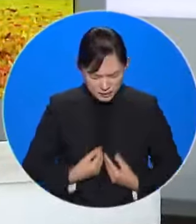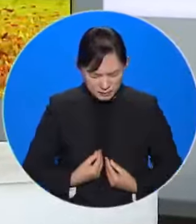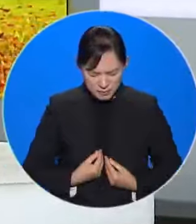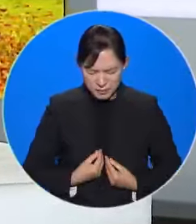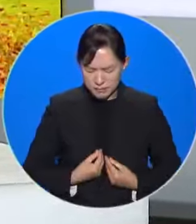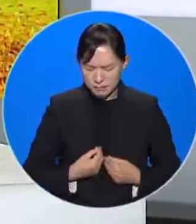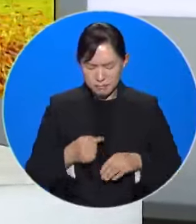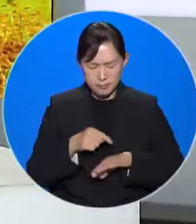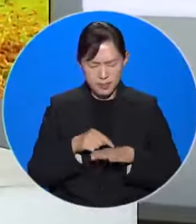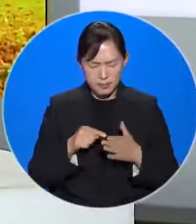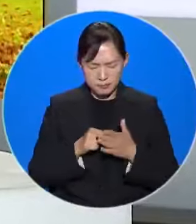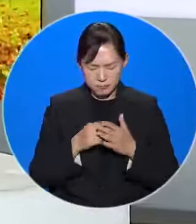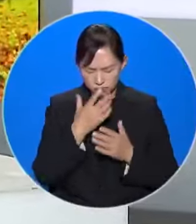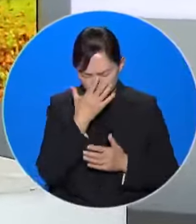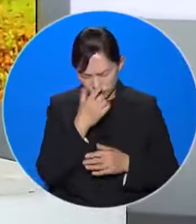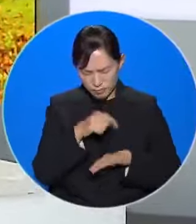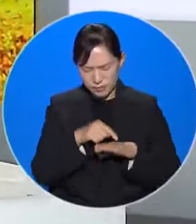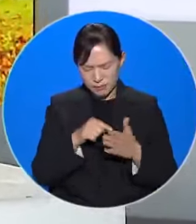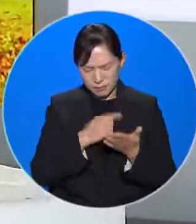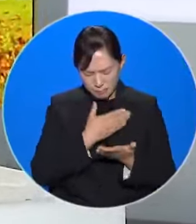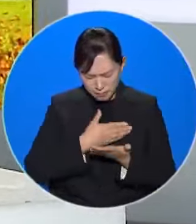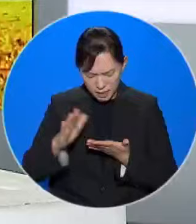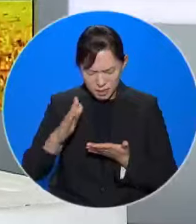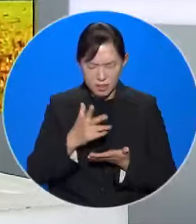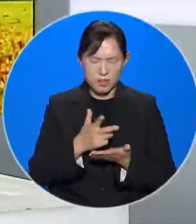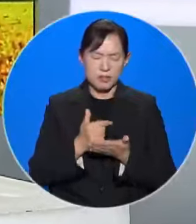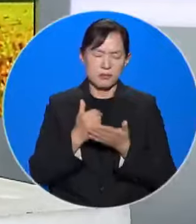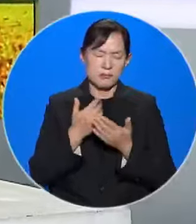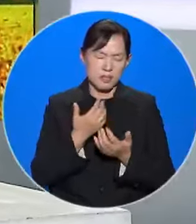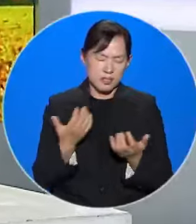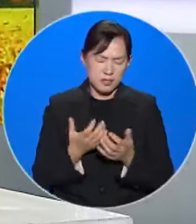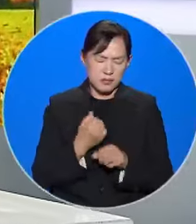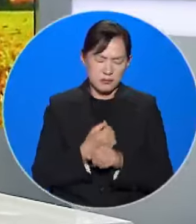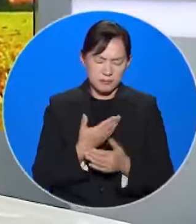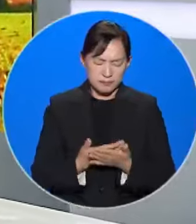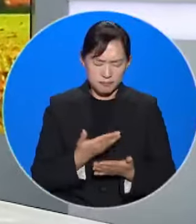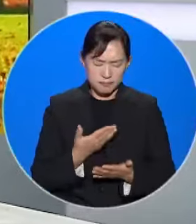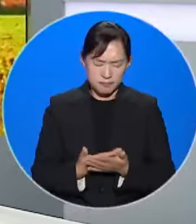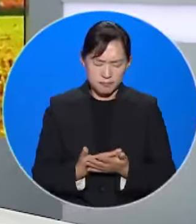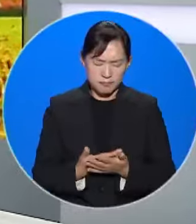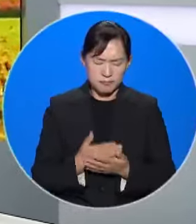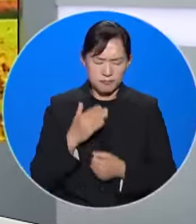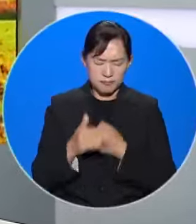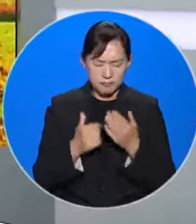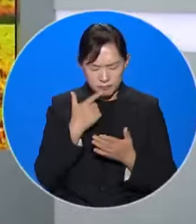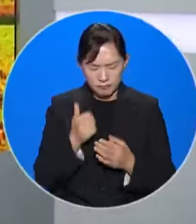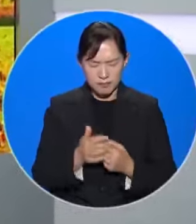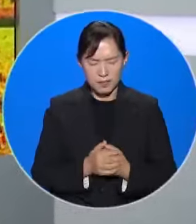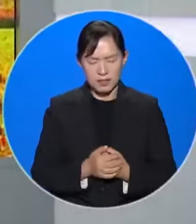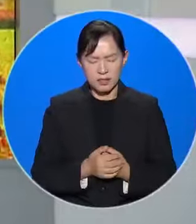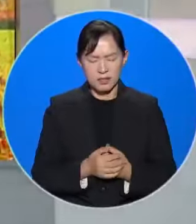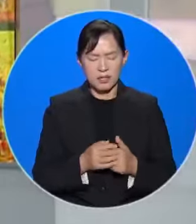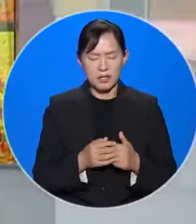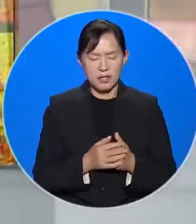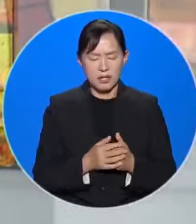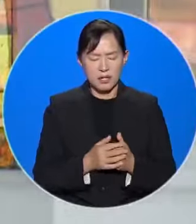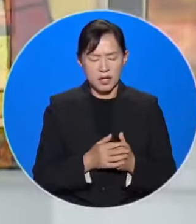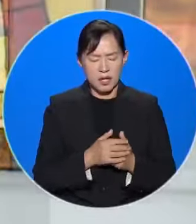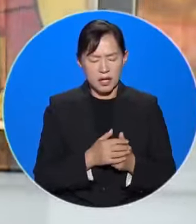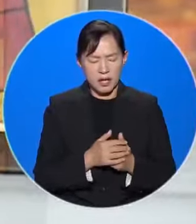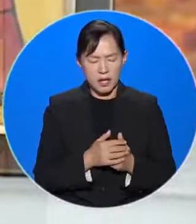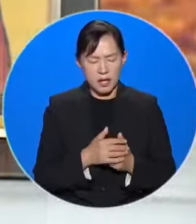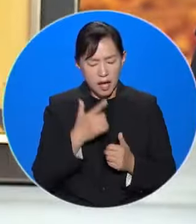마음 우울한 마음이 떠나갈 수 있도록 주여 역사여 주시옵소서. 아버지 하나님 또 아버님을 위해 기도하기 원합니다.